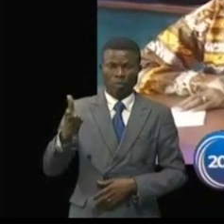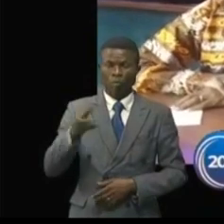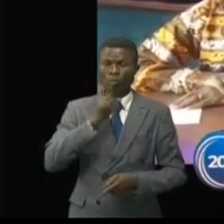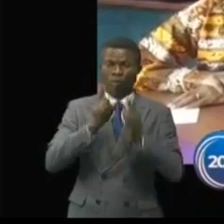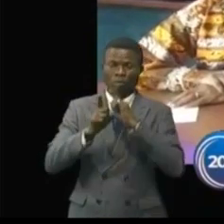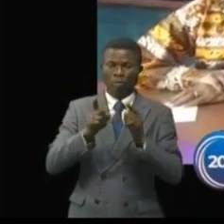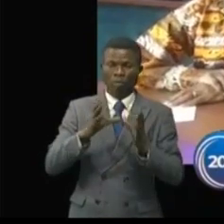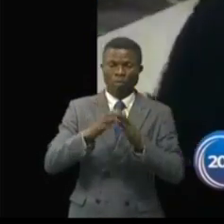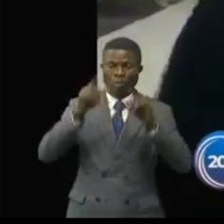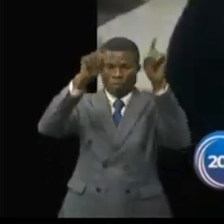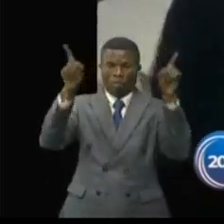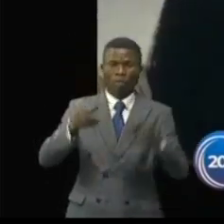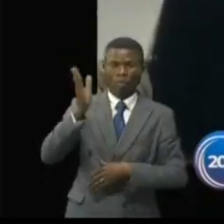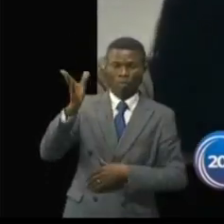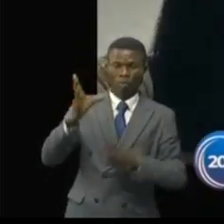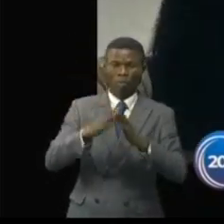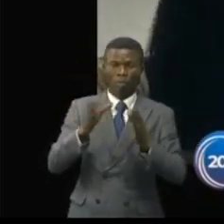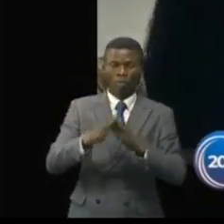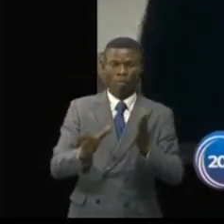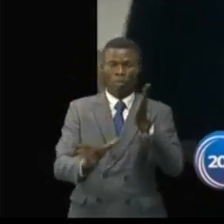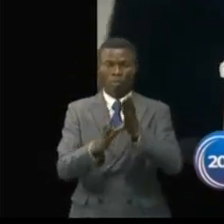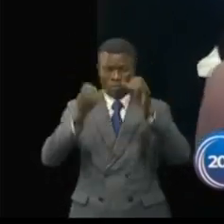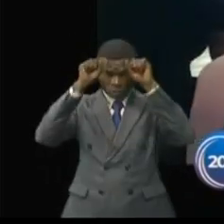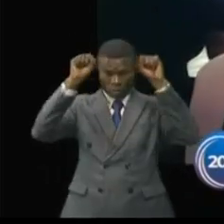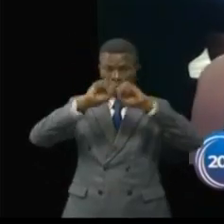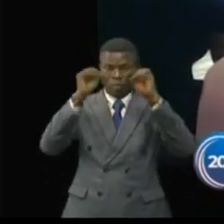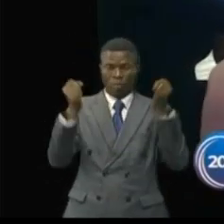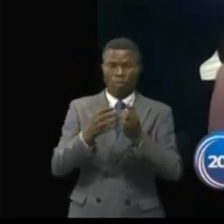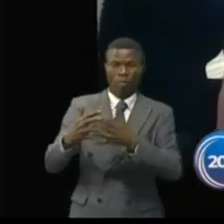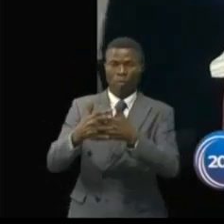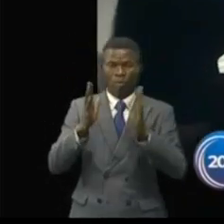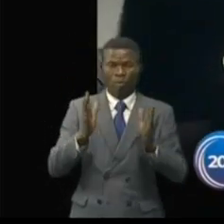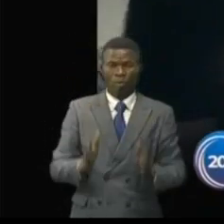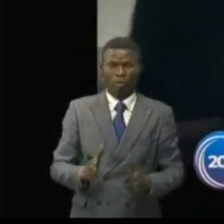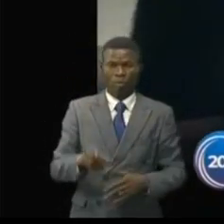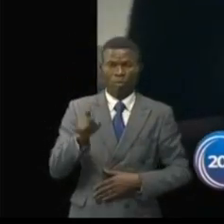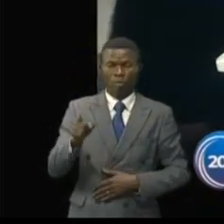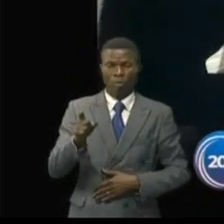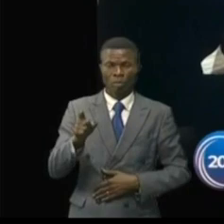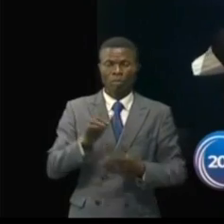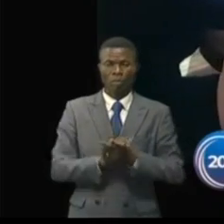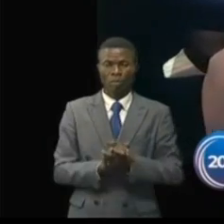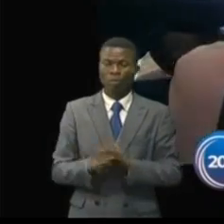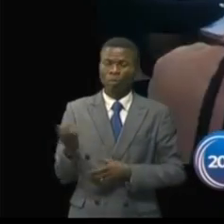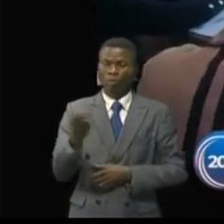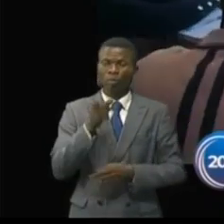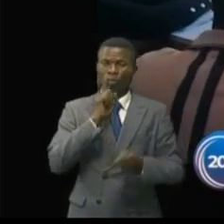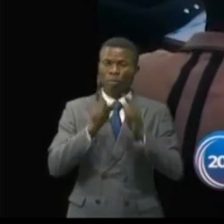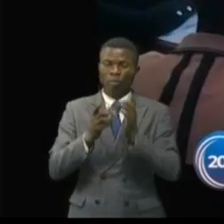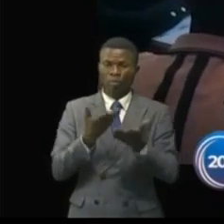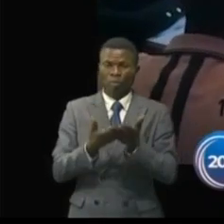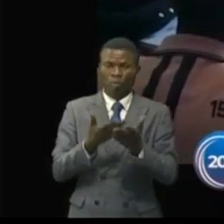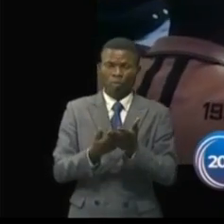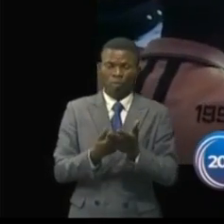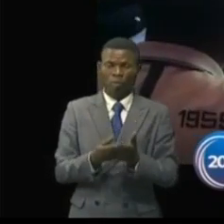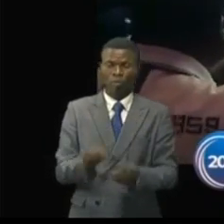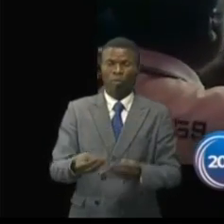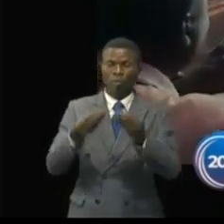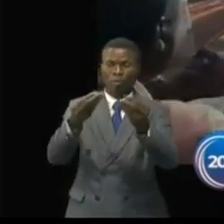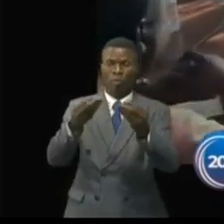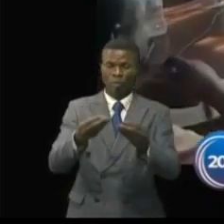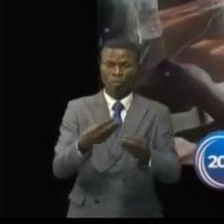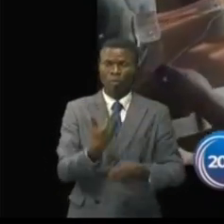par visioconférence avec le vice-président de la société américaine, Eutelsat, qui est propriétaire des satellites et qui fournit également des